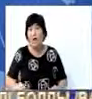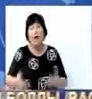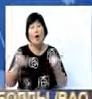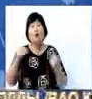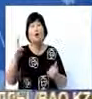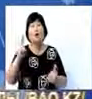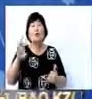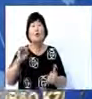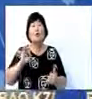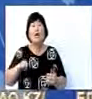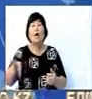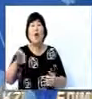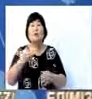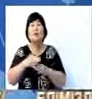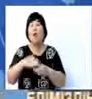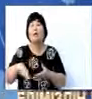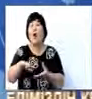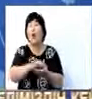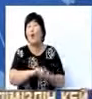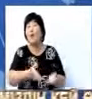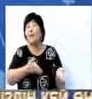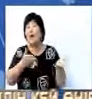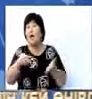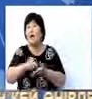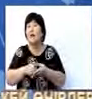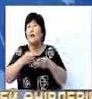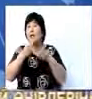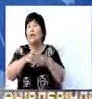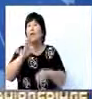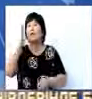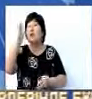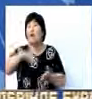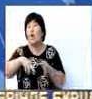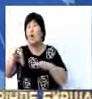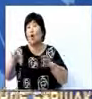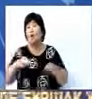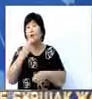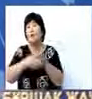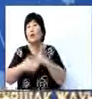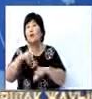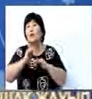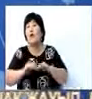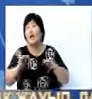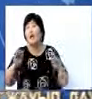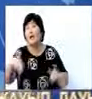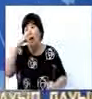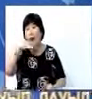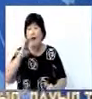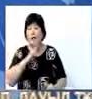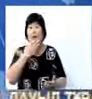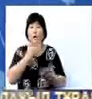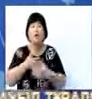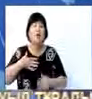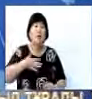Бүгін Нұр Отан партиясының облыстық филиалында қоғамдық қабылдау өтті. Кедергісіз келешек жобасы аясында мүмкіндігі шектеулі балалардың ата-аналары